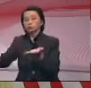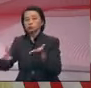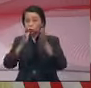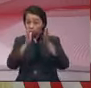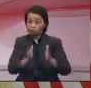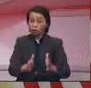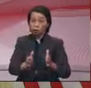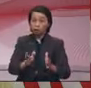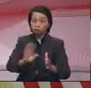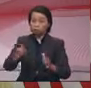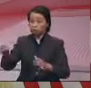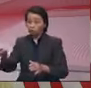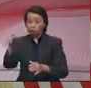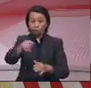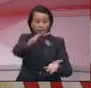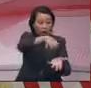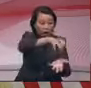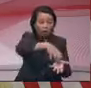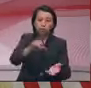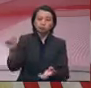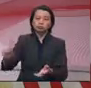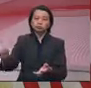pramusaji. Ya.